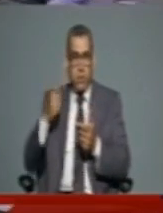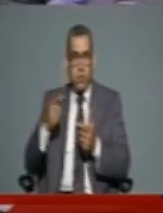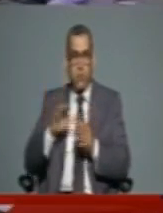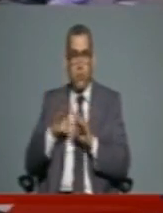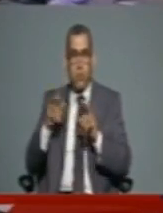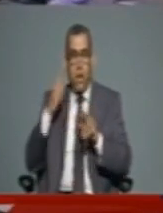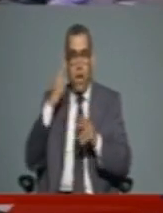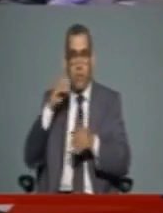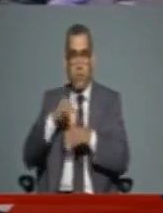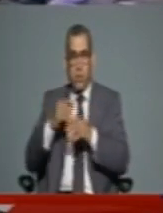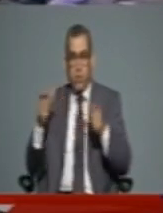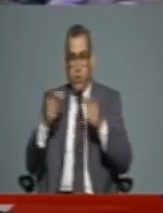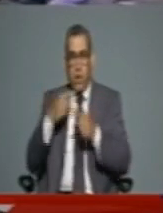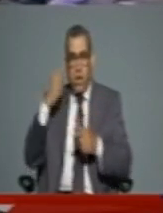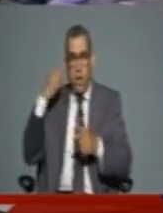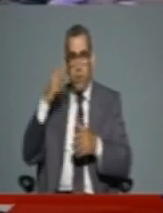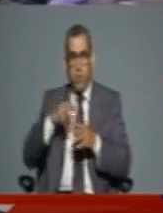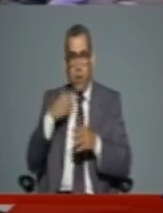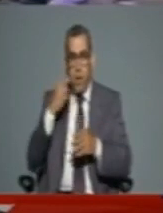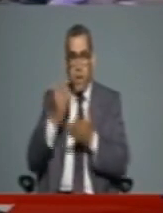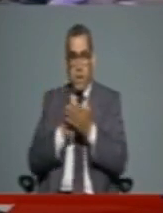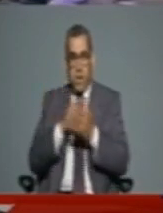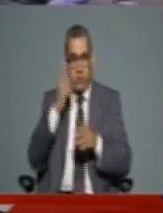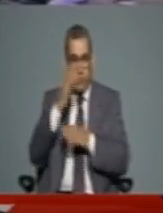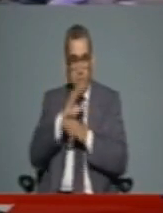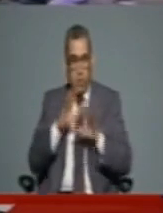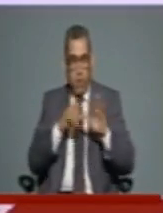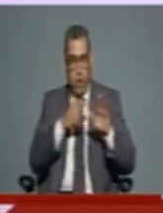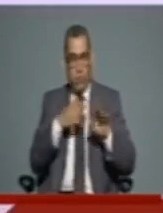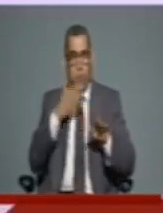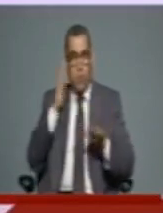طالما مش هنأثر على الاحتياطي الاستراتيجي نقدر ندخل